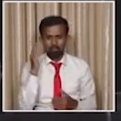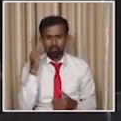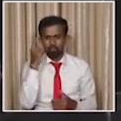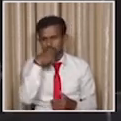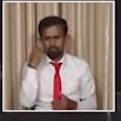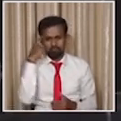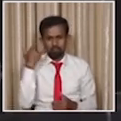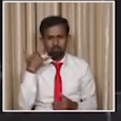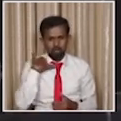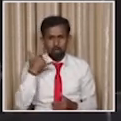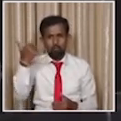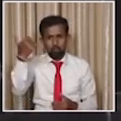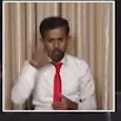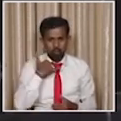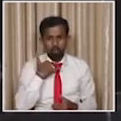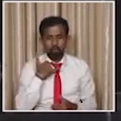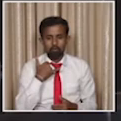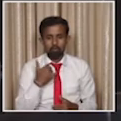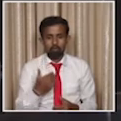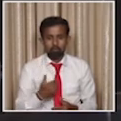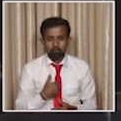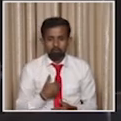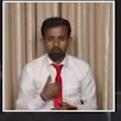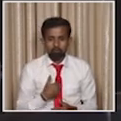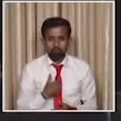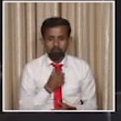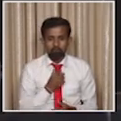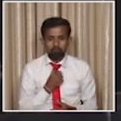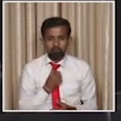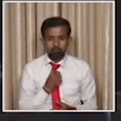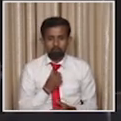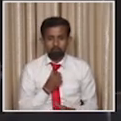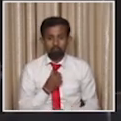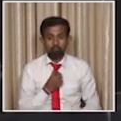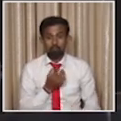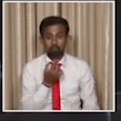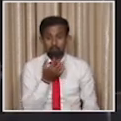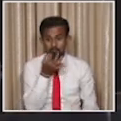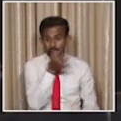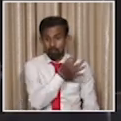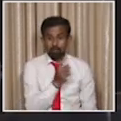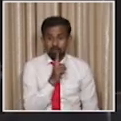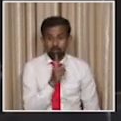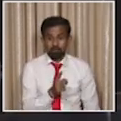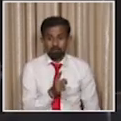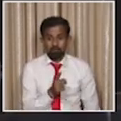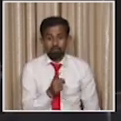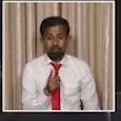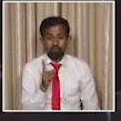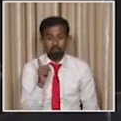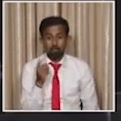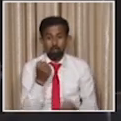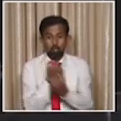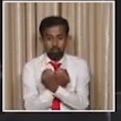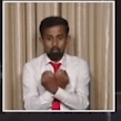මගේ නම්බරේ හොයාගෙන කතා කරා. මම අපිට මේ මම ට්වීට් එකක් ගහලා කියලා තිබුණා. ඒ එදා එතන